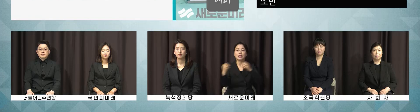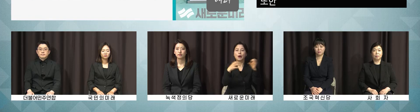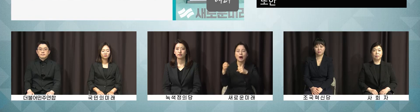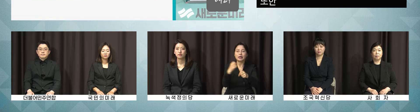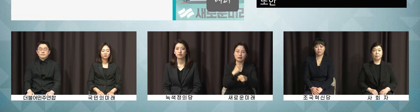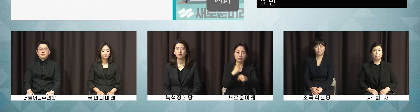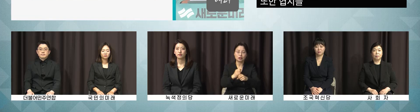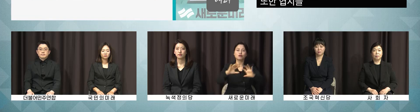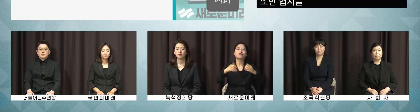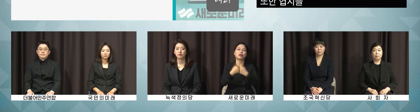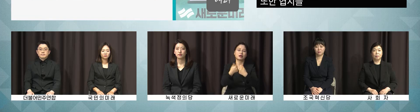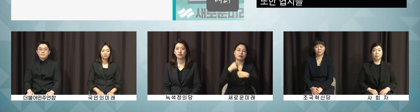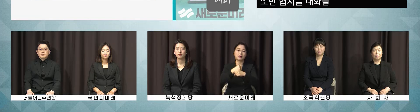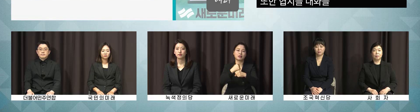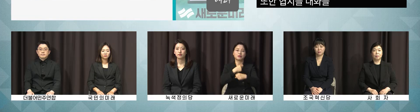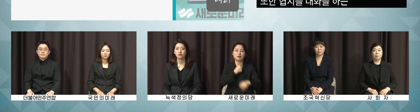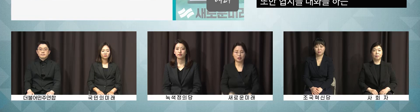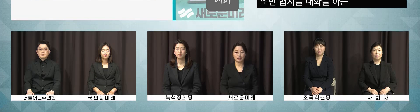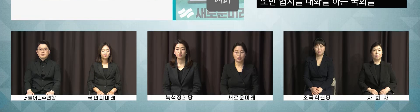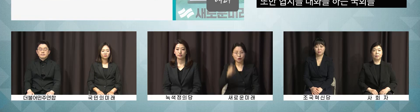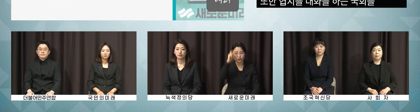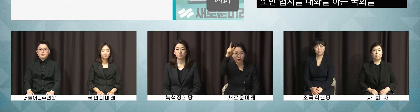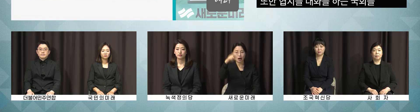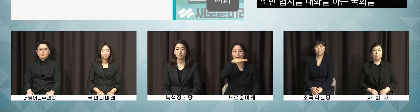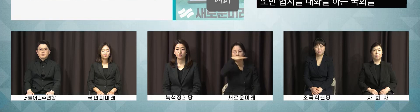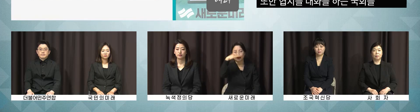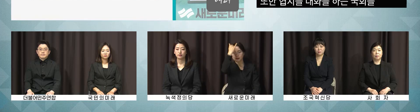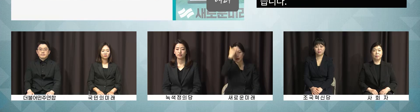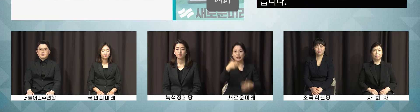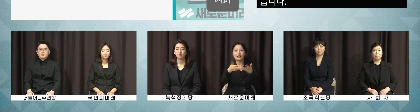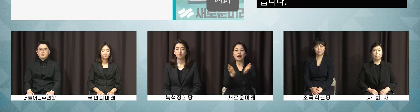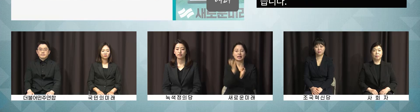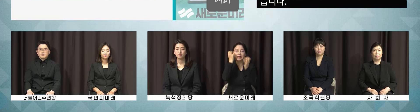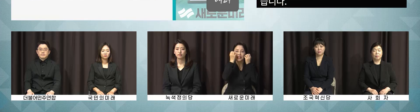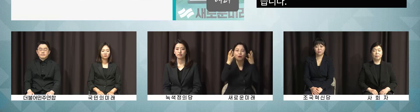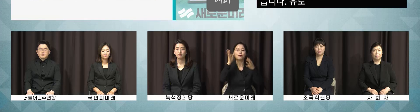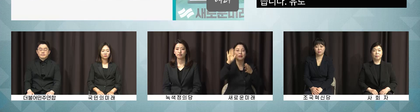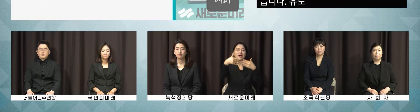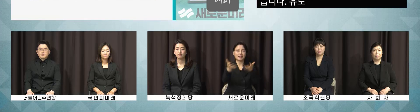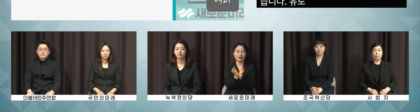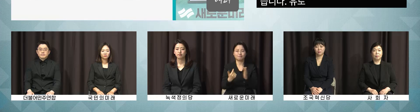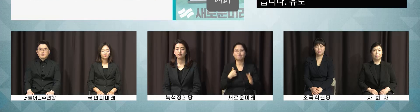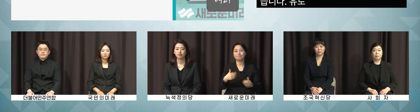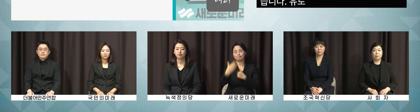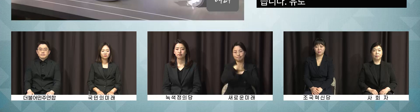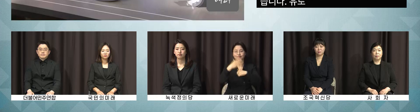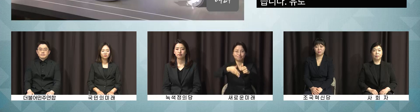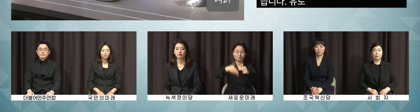복원하겠습니다. 유능하고 도덕적인 정당, 저희 새로운 미래가 하겠습니다. 맡겨주십시오. 감사합니다.